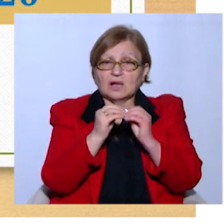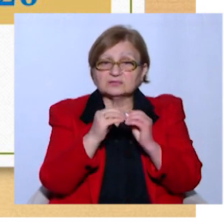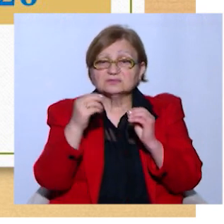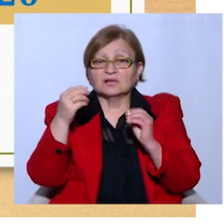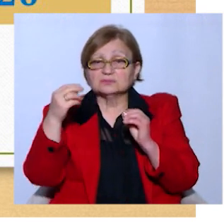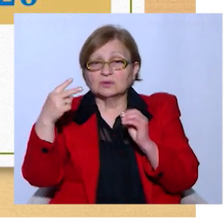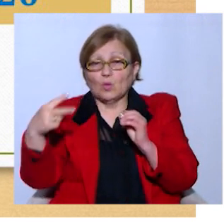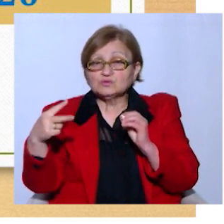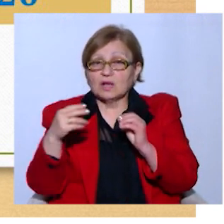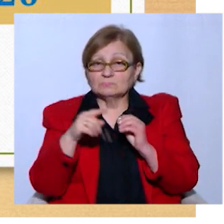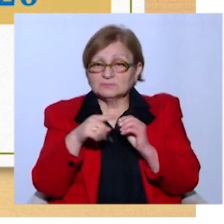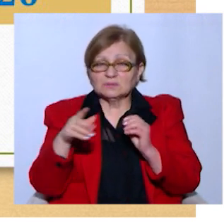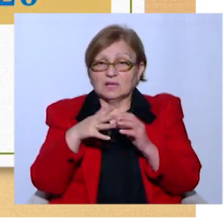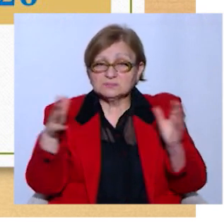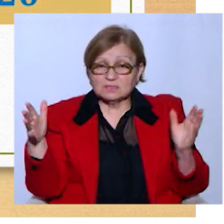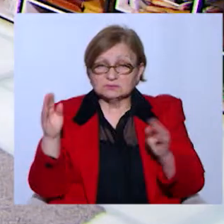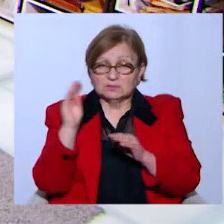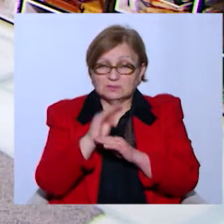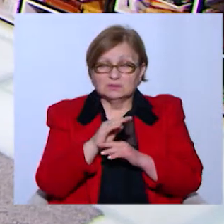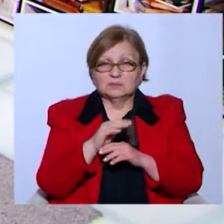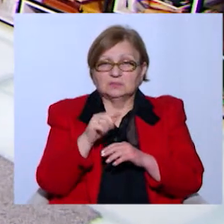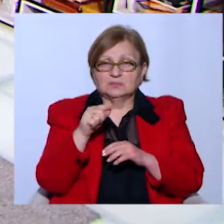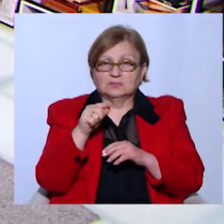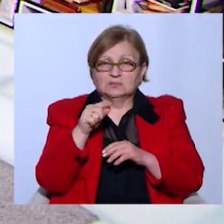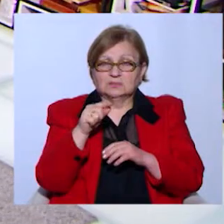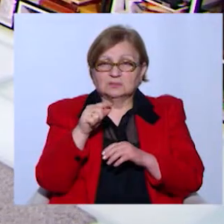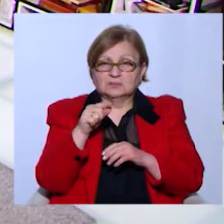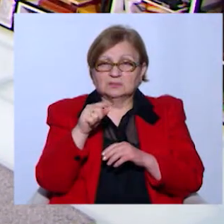20-მდე გაიზარდა, პირობის თანახმად